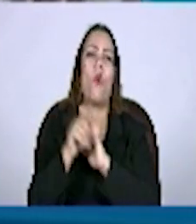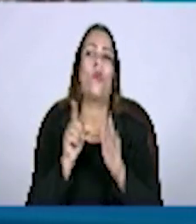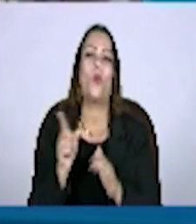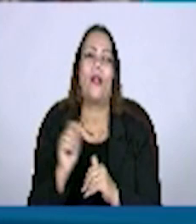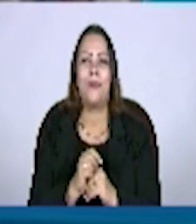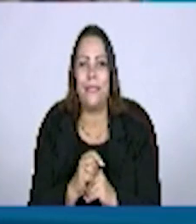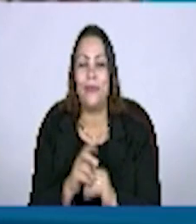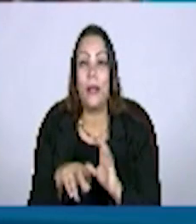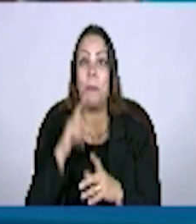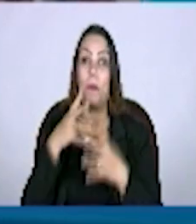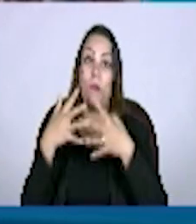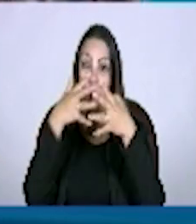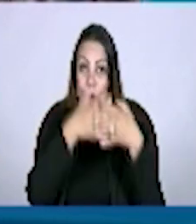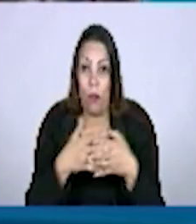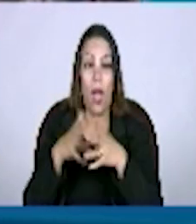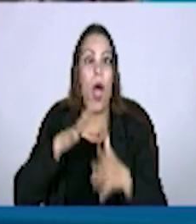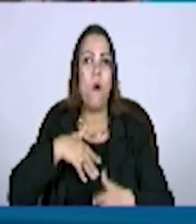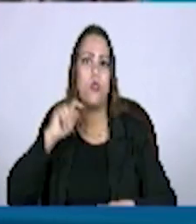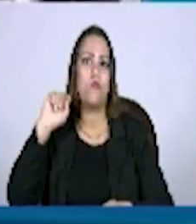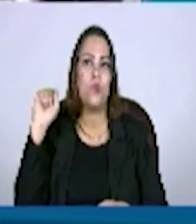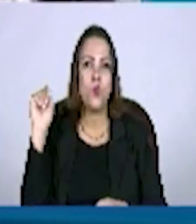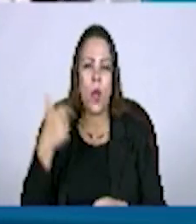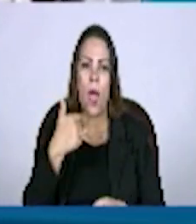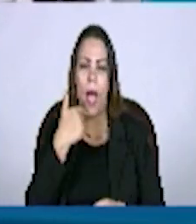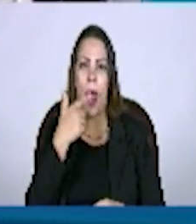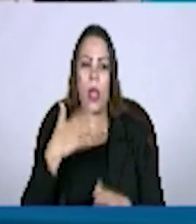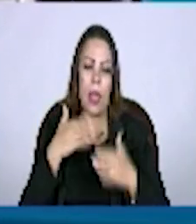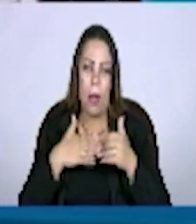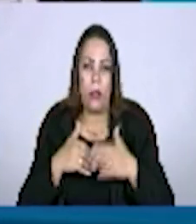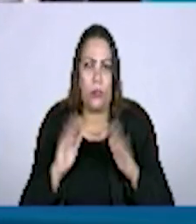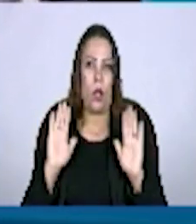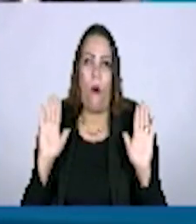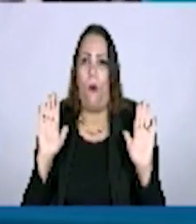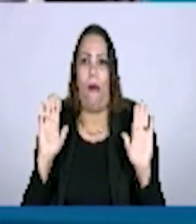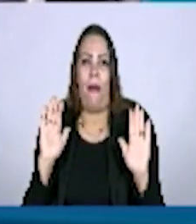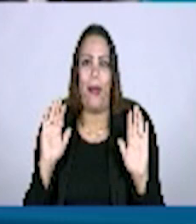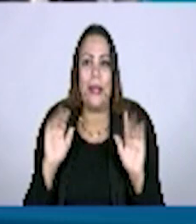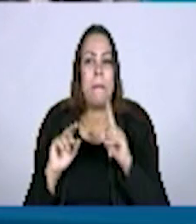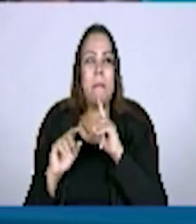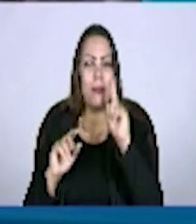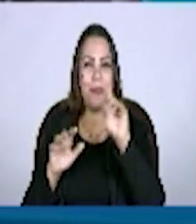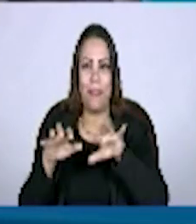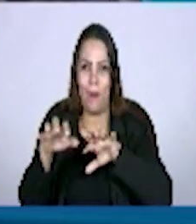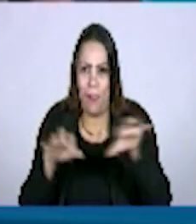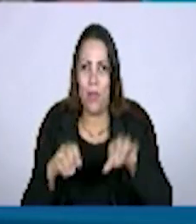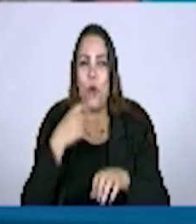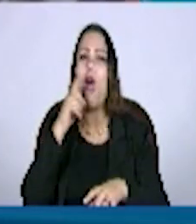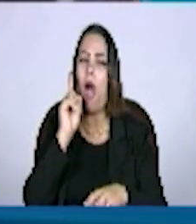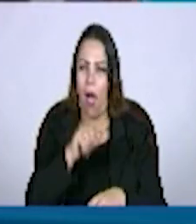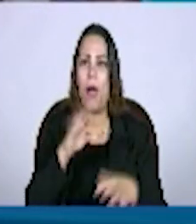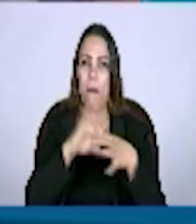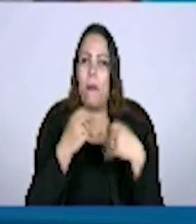طبعا الولايات المتحده اسرعت ان هي انكرت يعني او قالت ان هي مالهاش علاقه بما حدث لكن طبعا ايران بتقول لك لا ليها علاقه